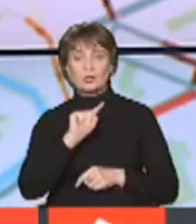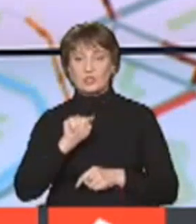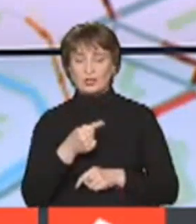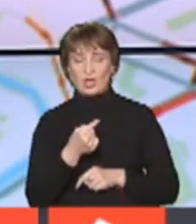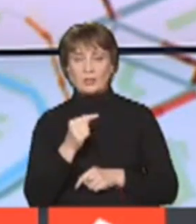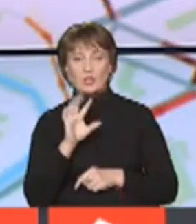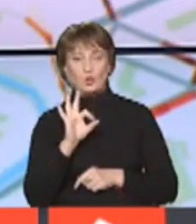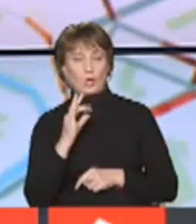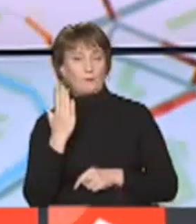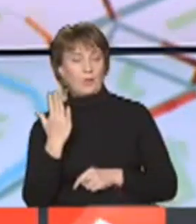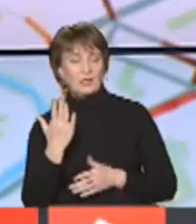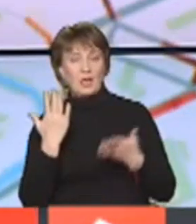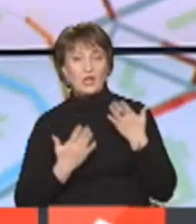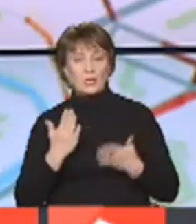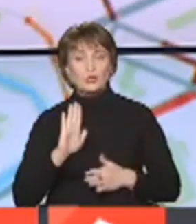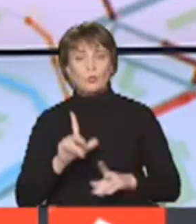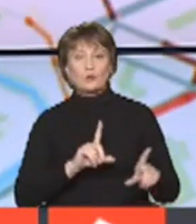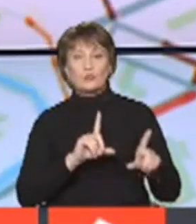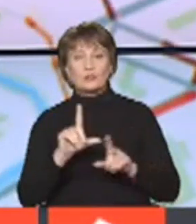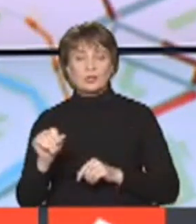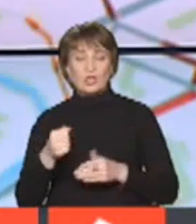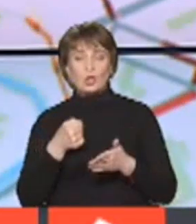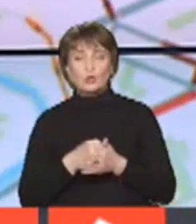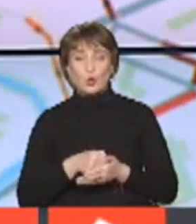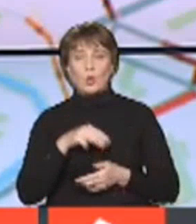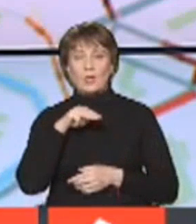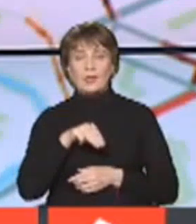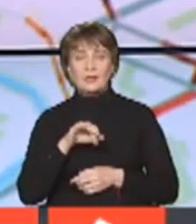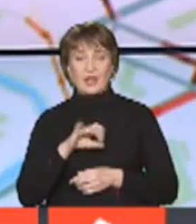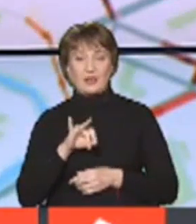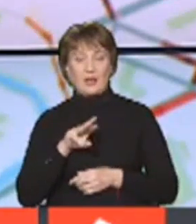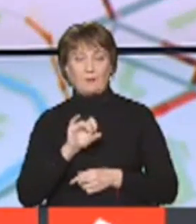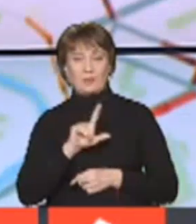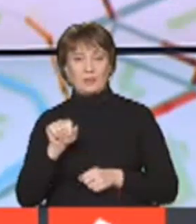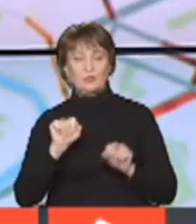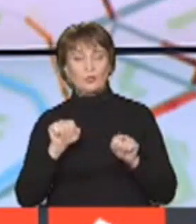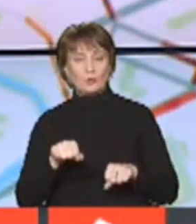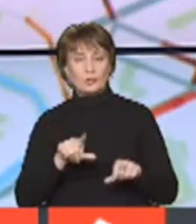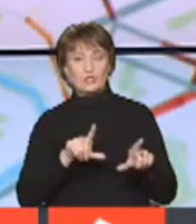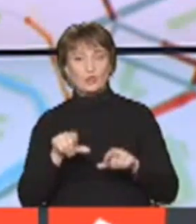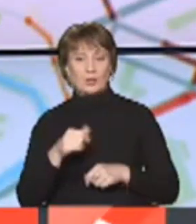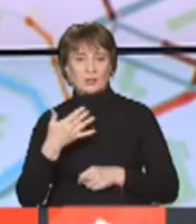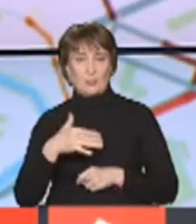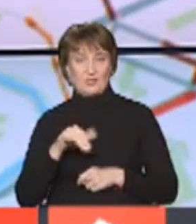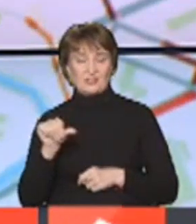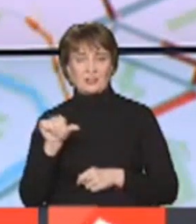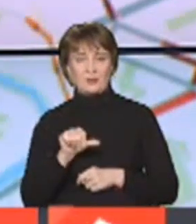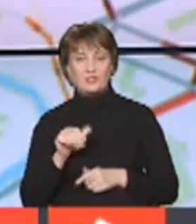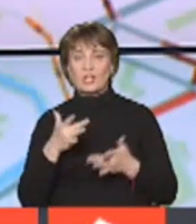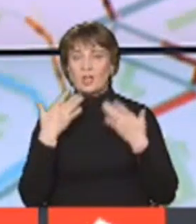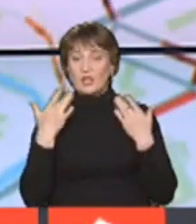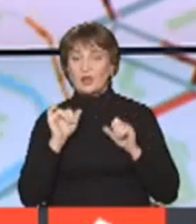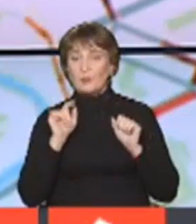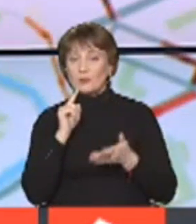а якщо будете діставатись до Теремків, то зможете доїхати за 50 хвилин. А ось чи легко можна